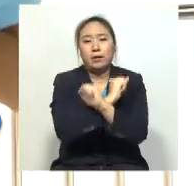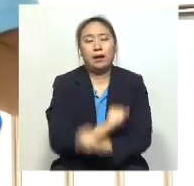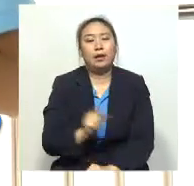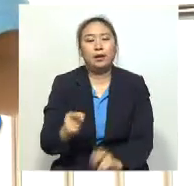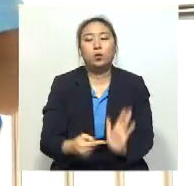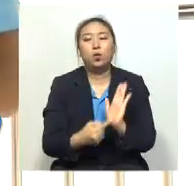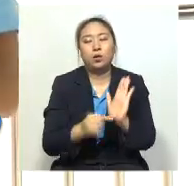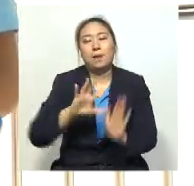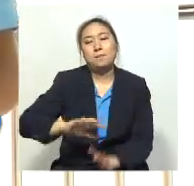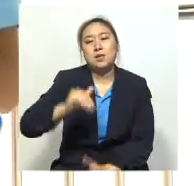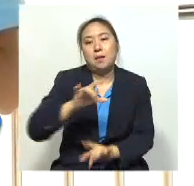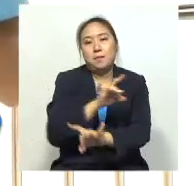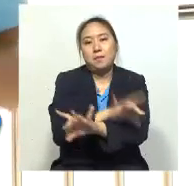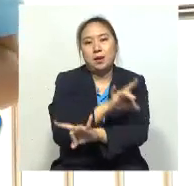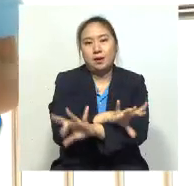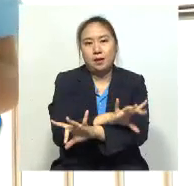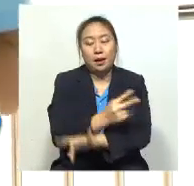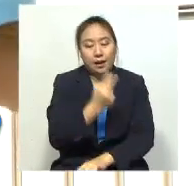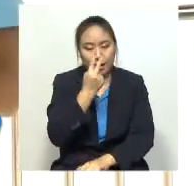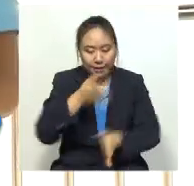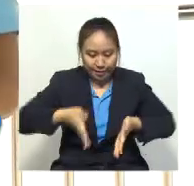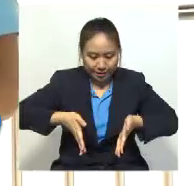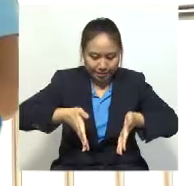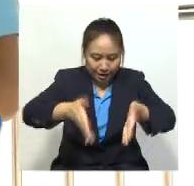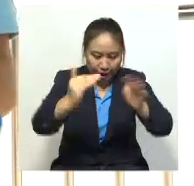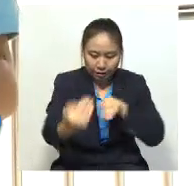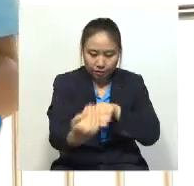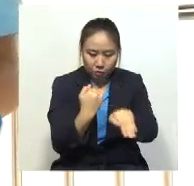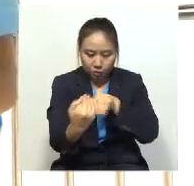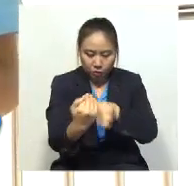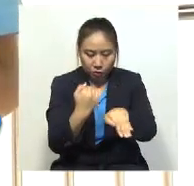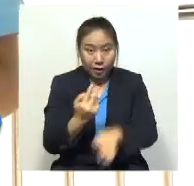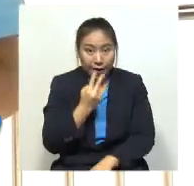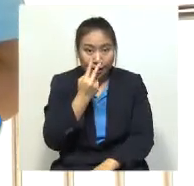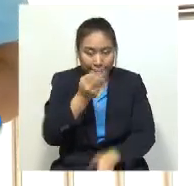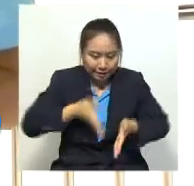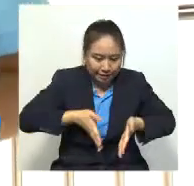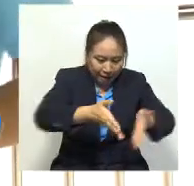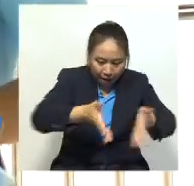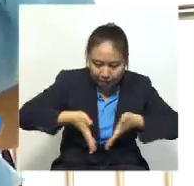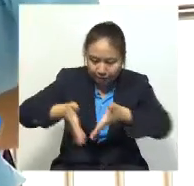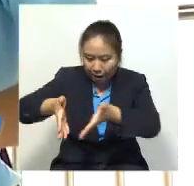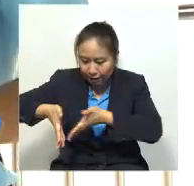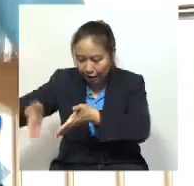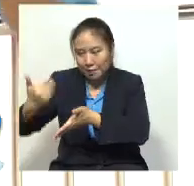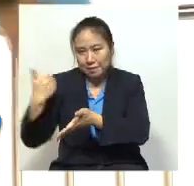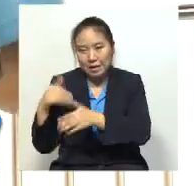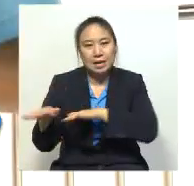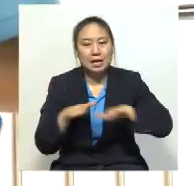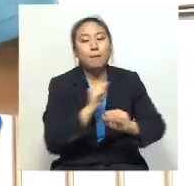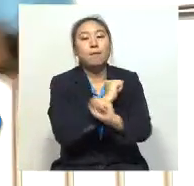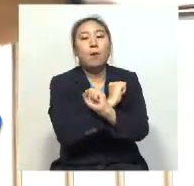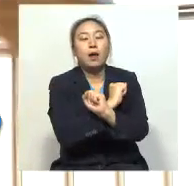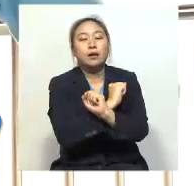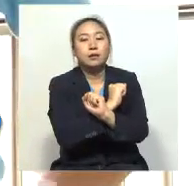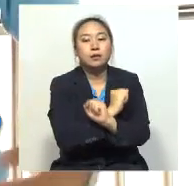ในเมืองเพชรบุรีเองเนี่ยเราจะเห็นว่าถนนหนทางใครที่ได้เดินทางมาเนี่ยถนนหนทางหลายสายเขาก็จะมีการเตรียมการป้องกันไว้อย่างในเ